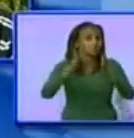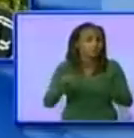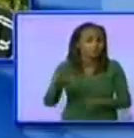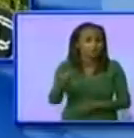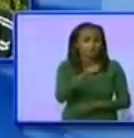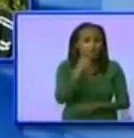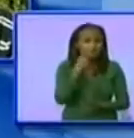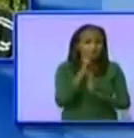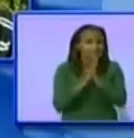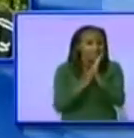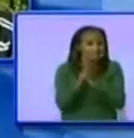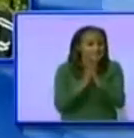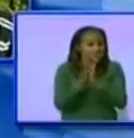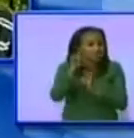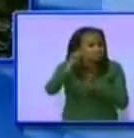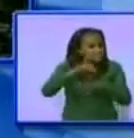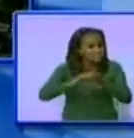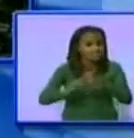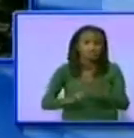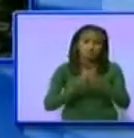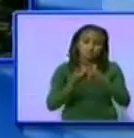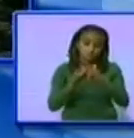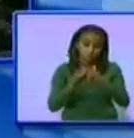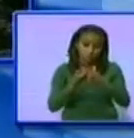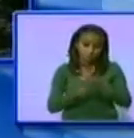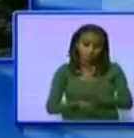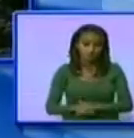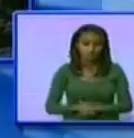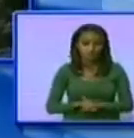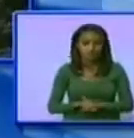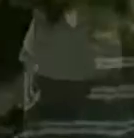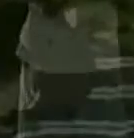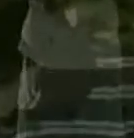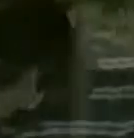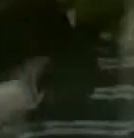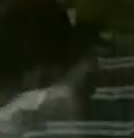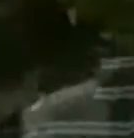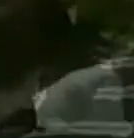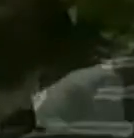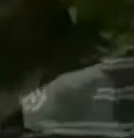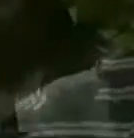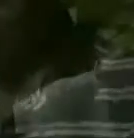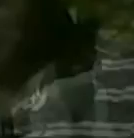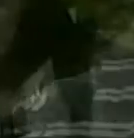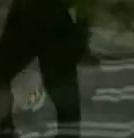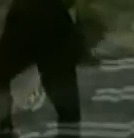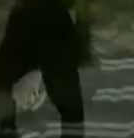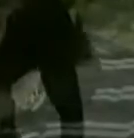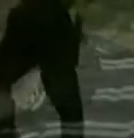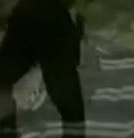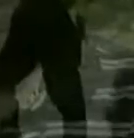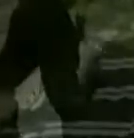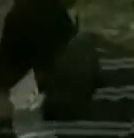አስተጋሚ የሚሆን ፍላጎት ያደረብኝ የዛን ጊዜ ጀምሮ ነው። ያለፉትን ልጅነቴን ሳስታውስ